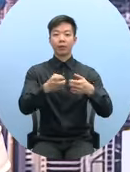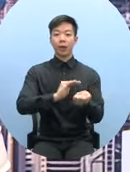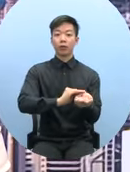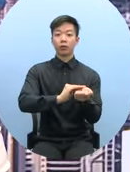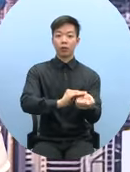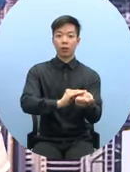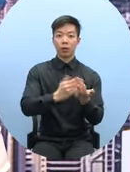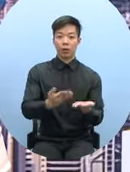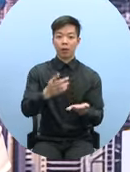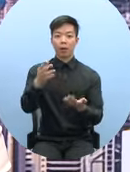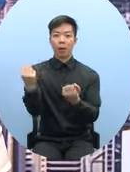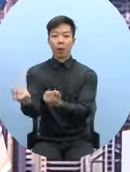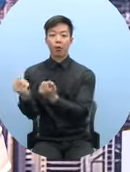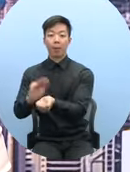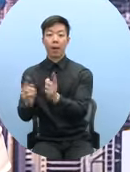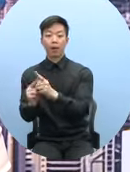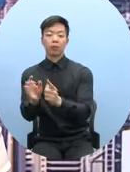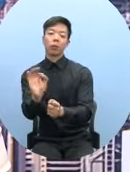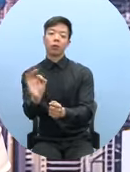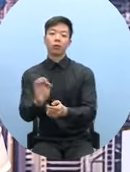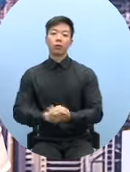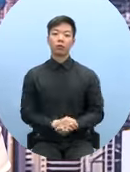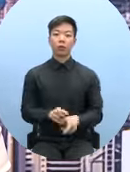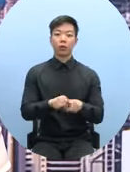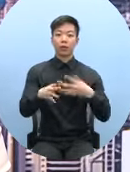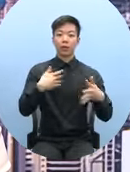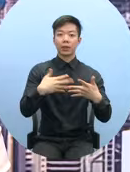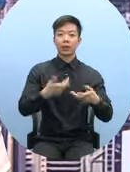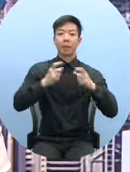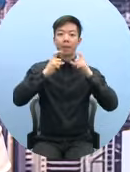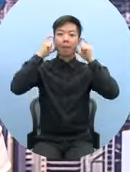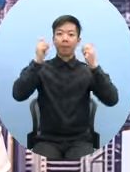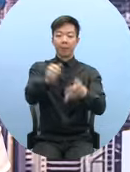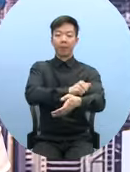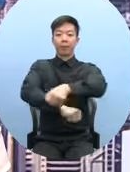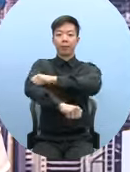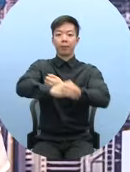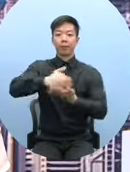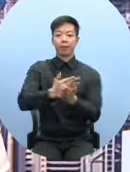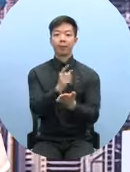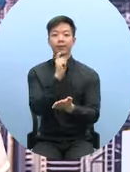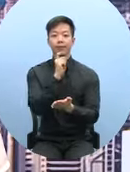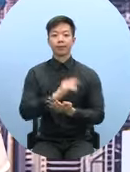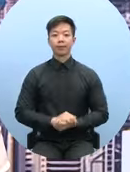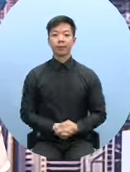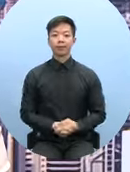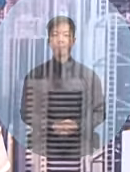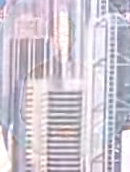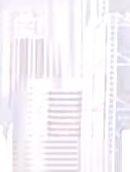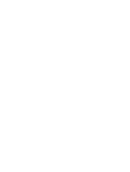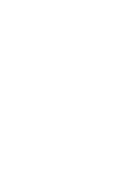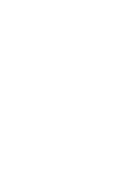個檢查的診所裏面呢現在都沒有其他的病人了，而我們的同事呢也都是有合適的保護裝備的。